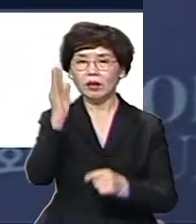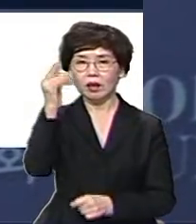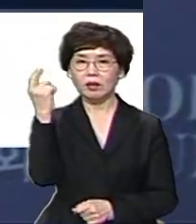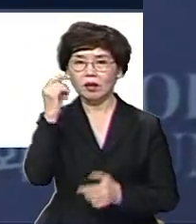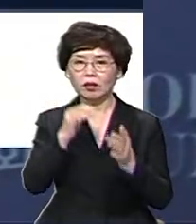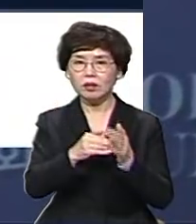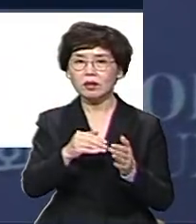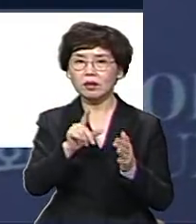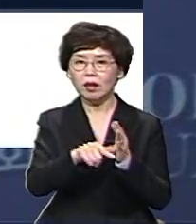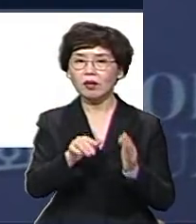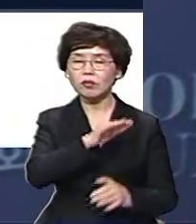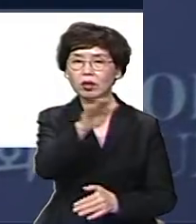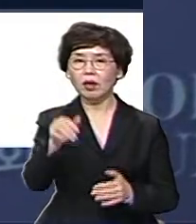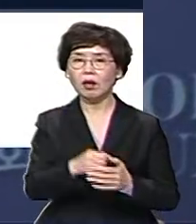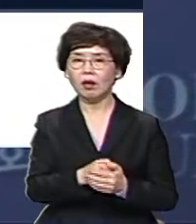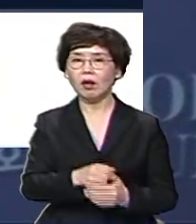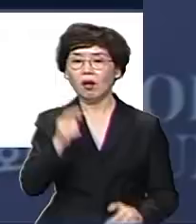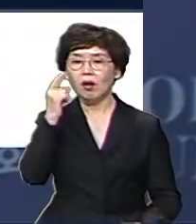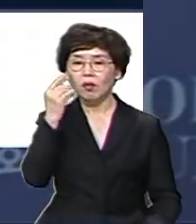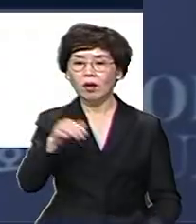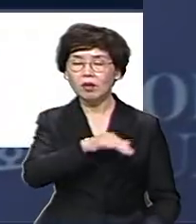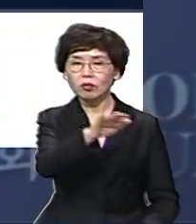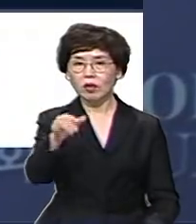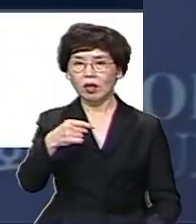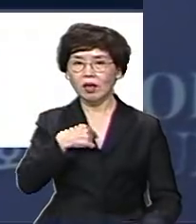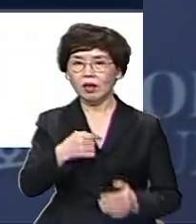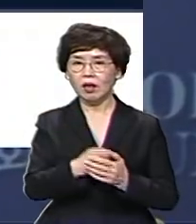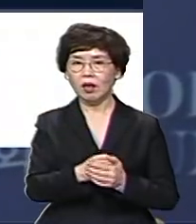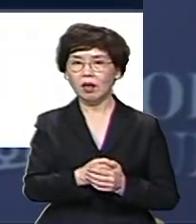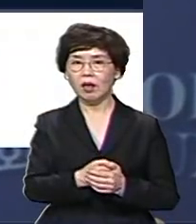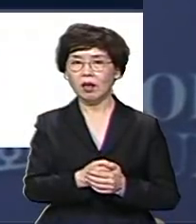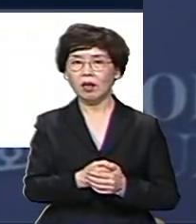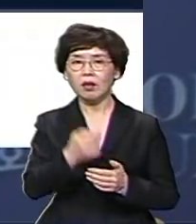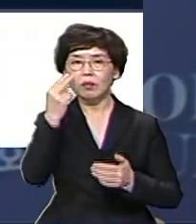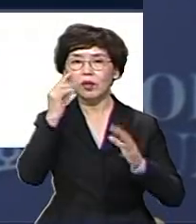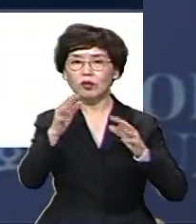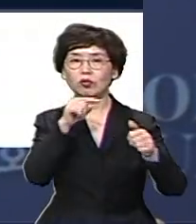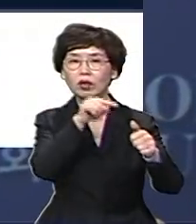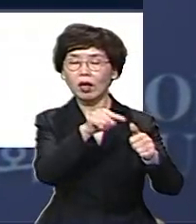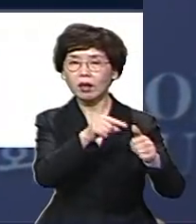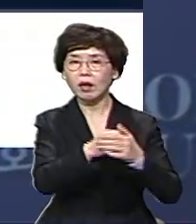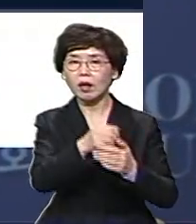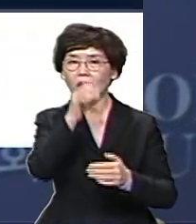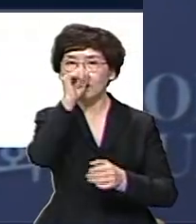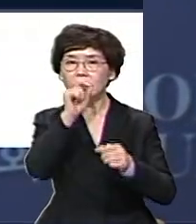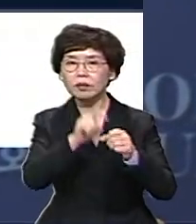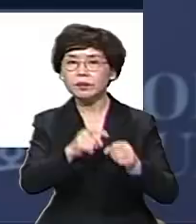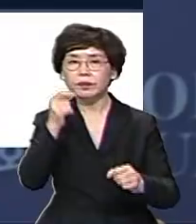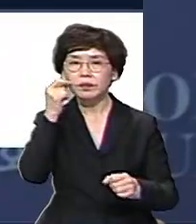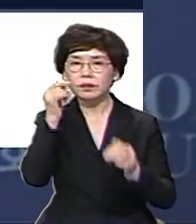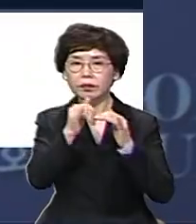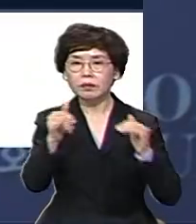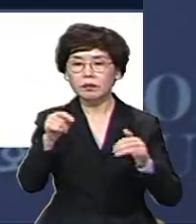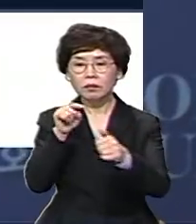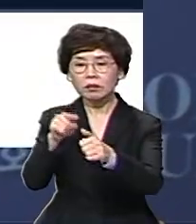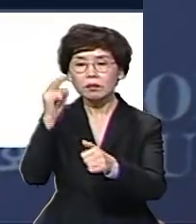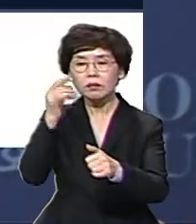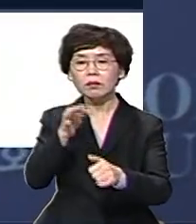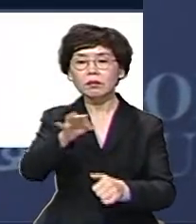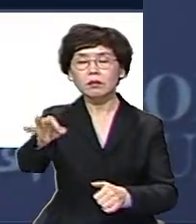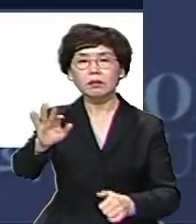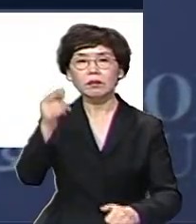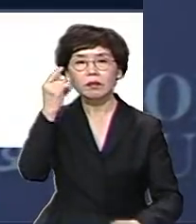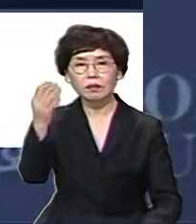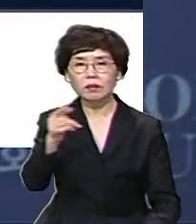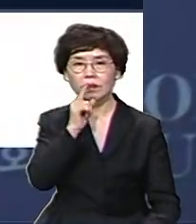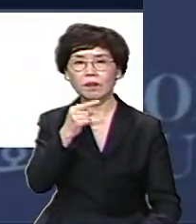관해서도 평화가 있을 수 있다고 생각합니다. 불가능한 것이라고 생각하지 않고요. 뭔가 이뤄낼 수 있을 거라고 생각하고 이뤄내기를 희망하고 있습니다.